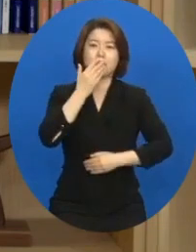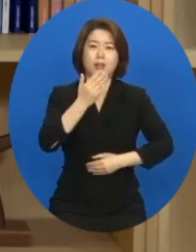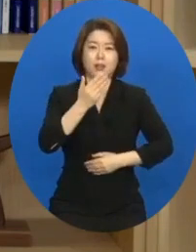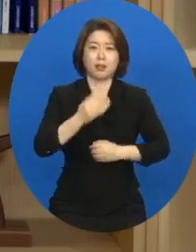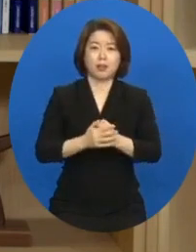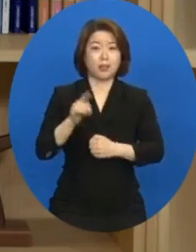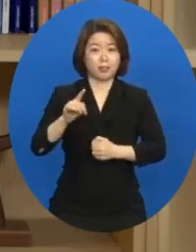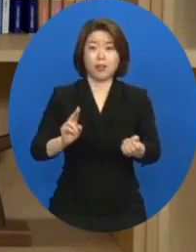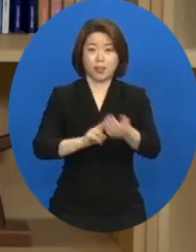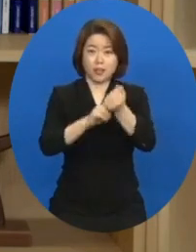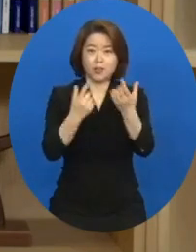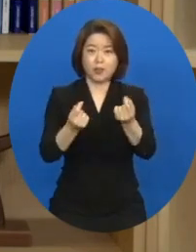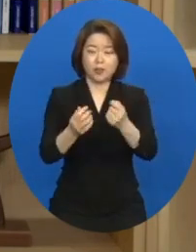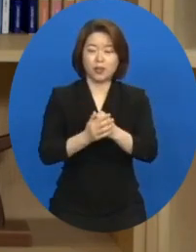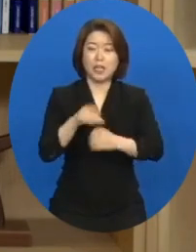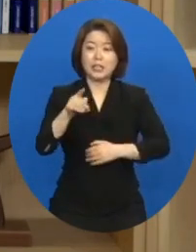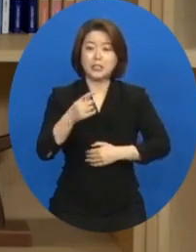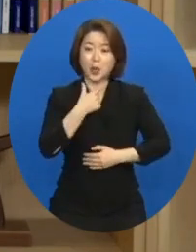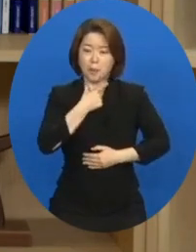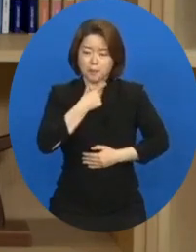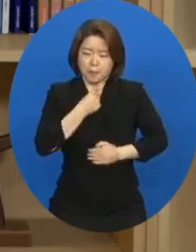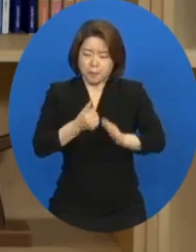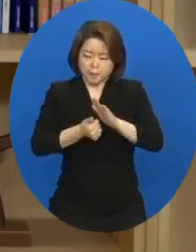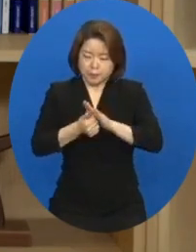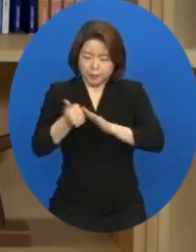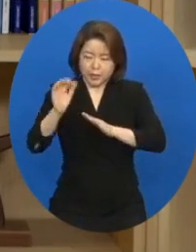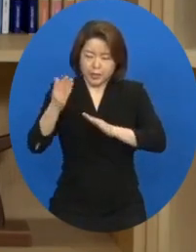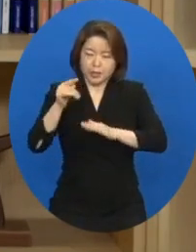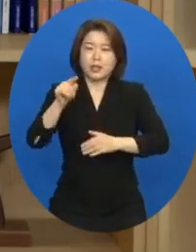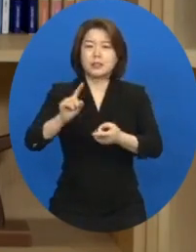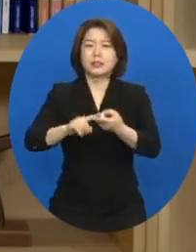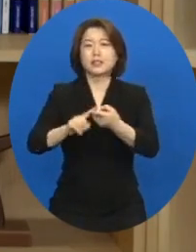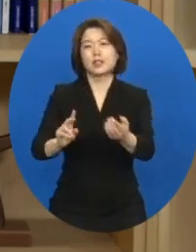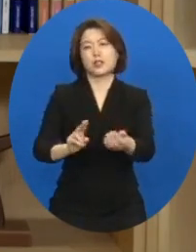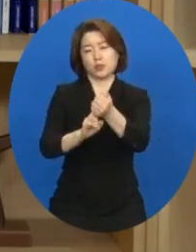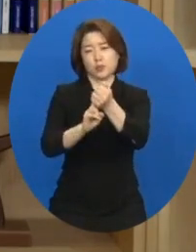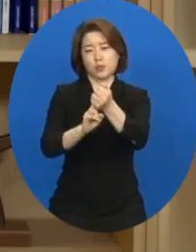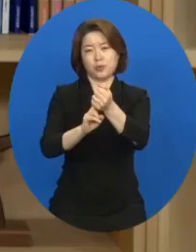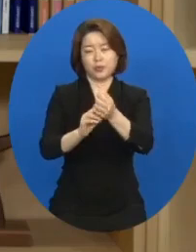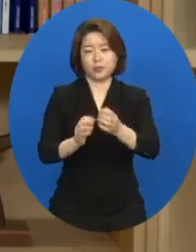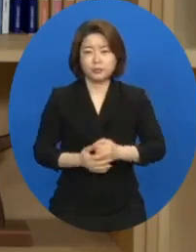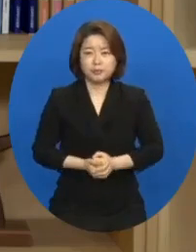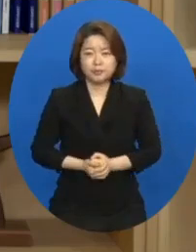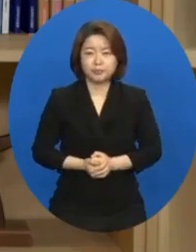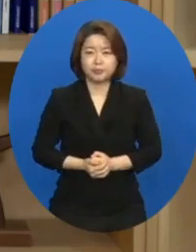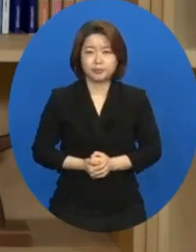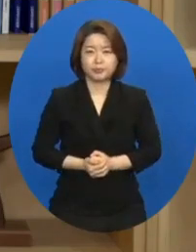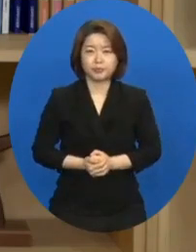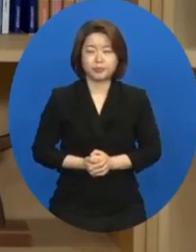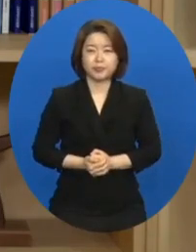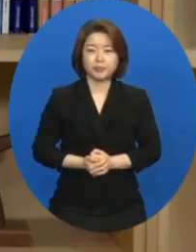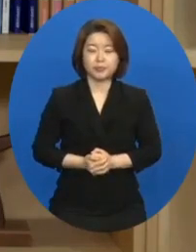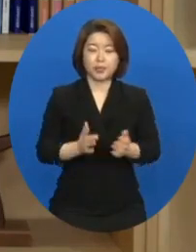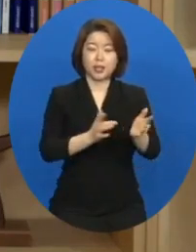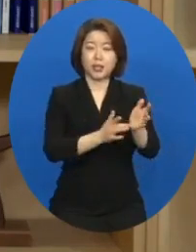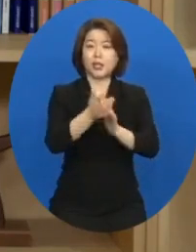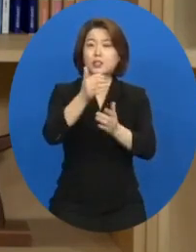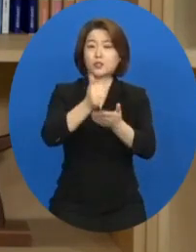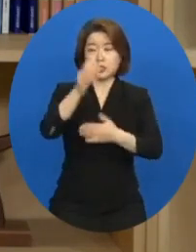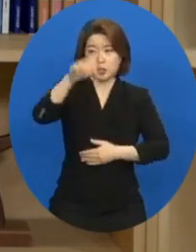극이 좋겠죠 그게 소원이 될 수 있다는 게 기적이 줘 여러분 예수님의 십자가에 죽으실 때